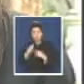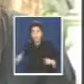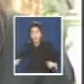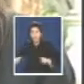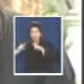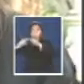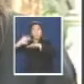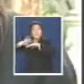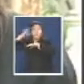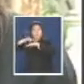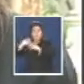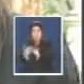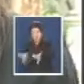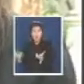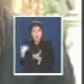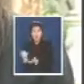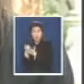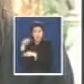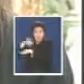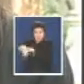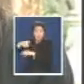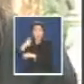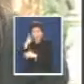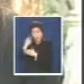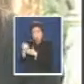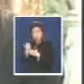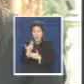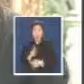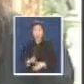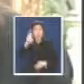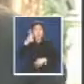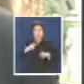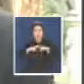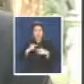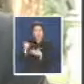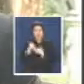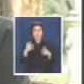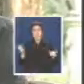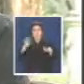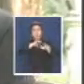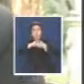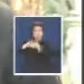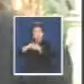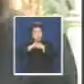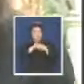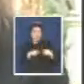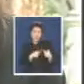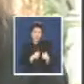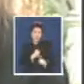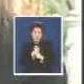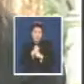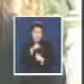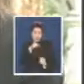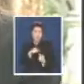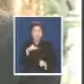รวงทรัพย์ที่มีอุปกรณ ์ ก ็ จะมาทำค่ะแล้วก็อาจจะขอให้ภาคเอกชนมาช่วยกันในการเป็นกำลังใจแล้วก็ดูแลพื้นที่